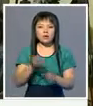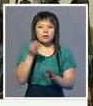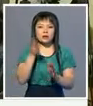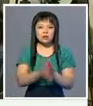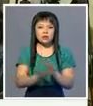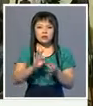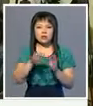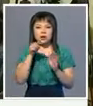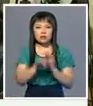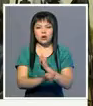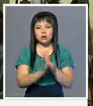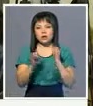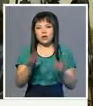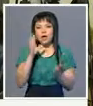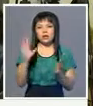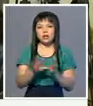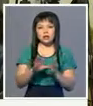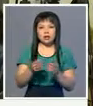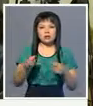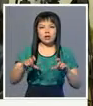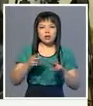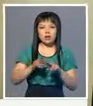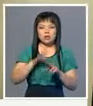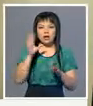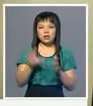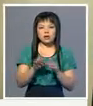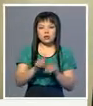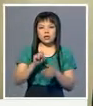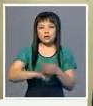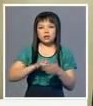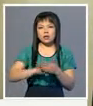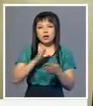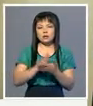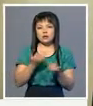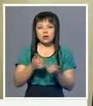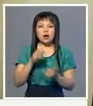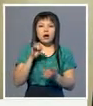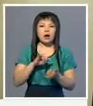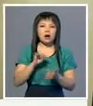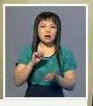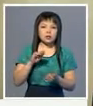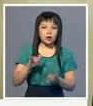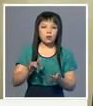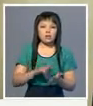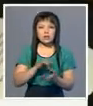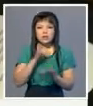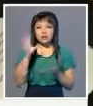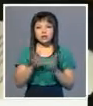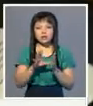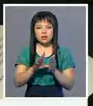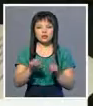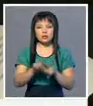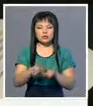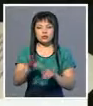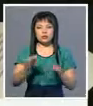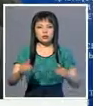шығын көлемінің ұлғаюы, электр энергиясының қымбаттауы себеп болып отыр. Сондай ақ маусымнан бастап Ақтау қаласында электр энергиясының бағасы